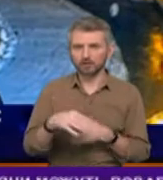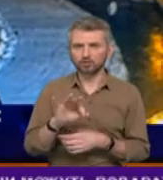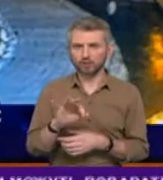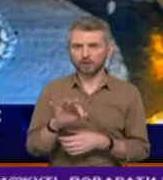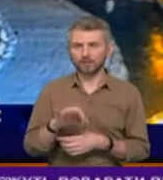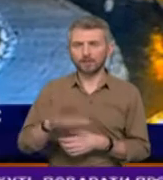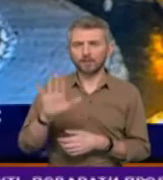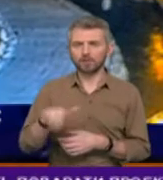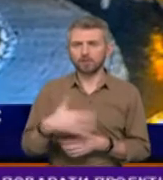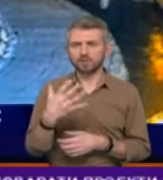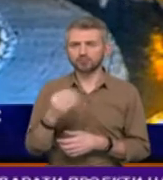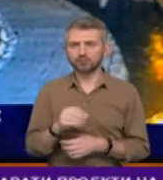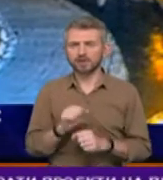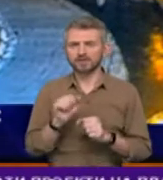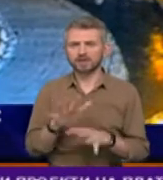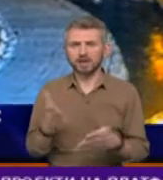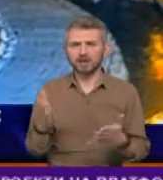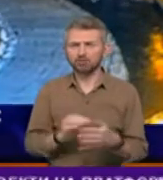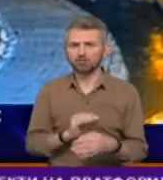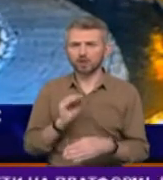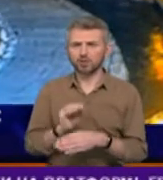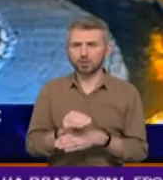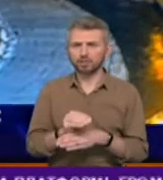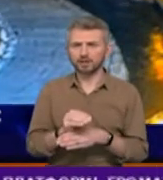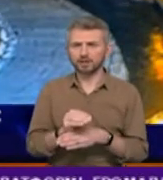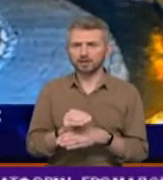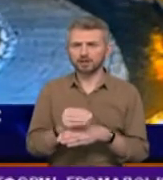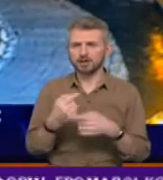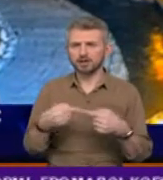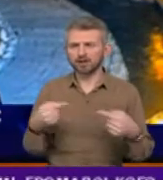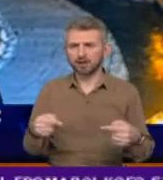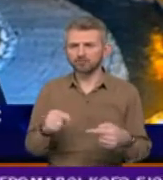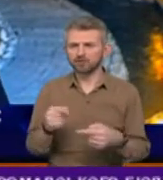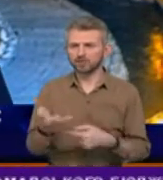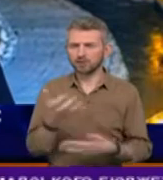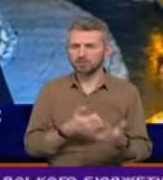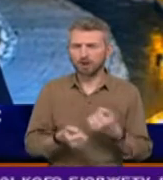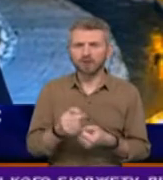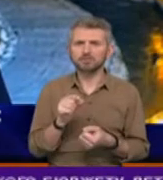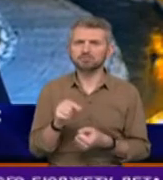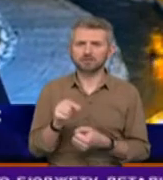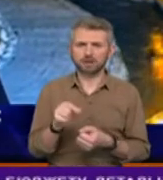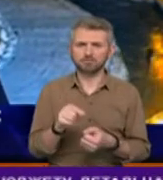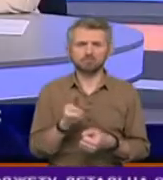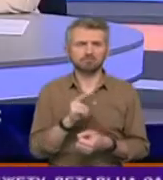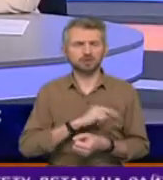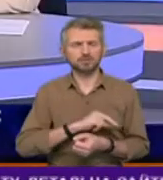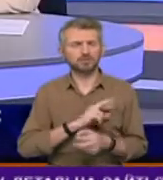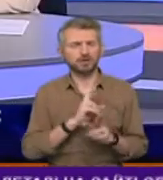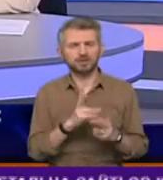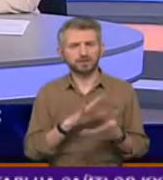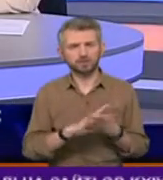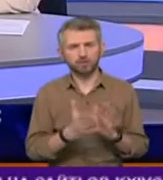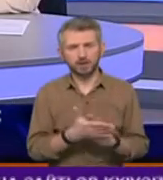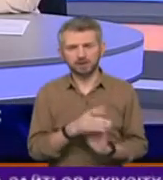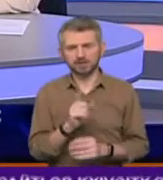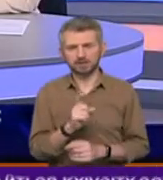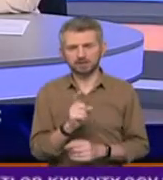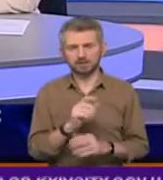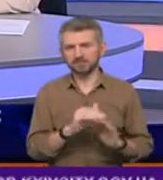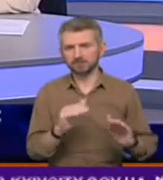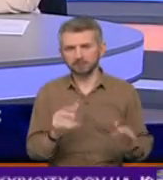можуть подати апеляцію, куди її подавати. Ну, дійсно, може бути, права могли бути і порушені, але заявник звернувся там не до того